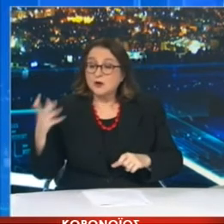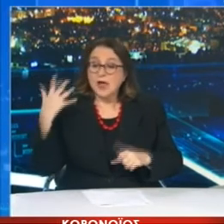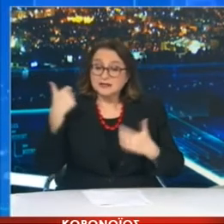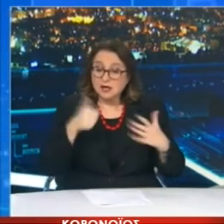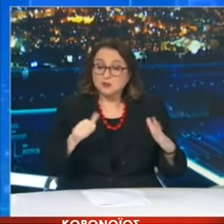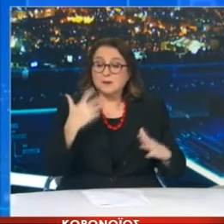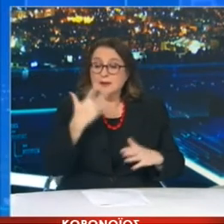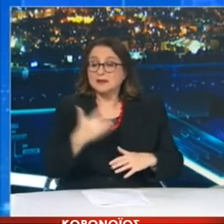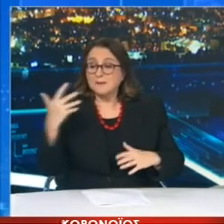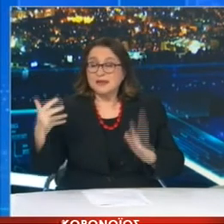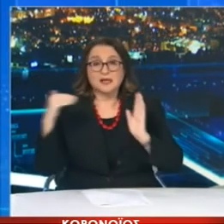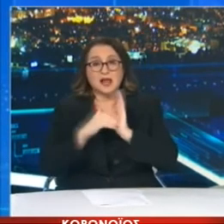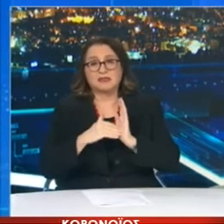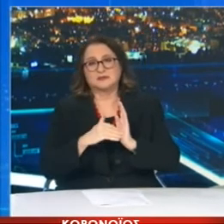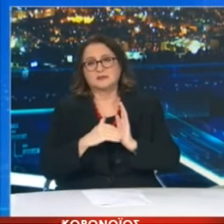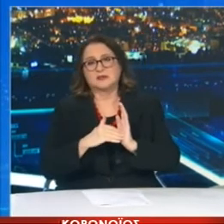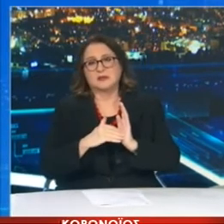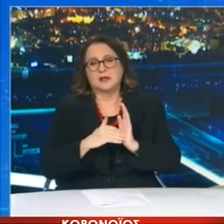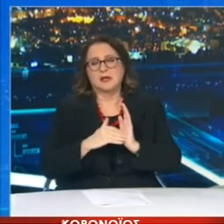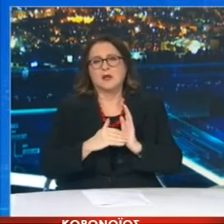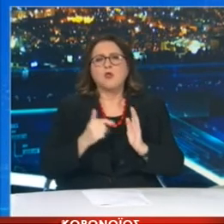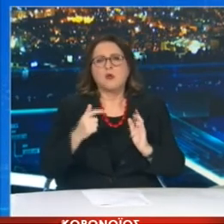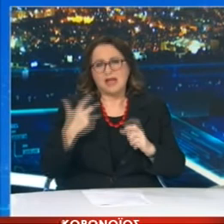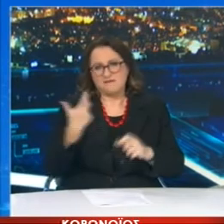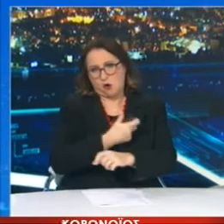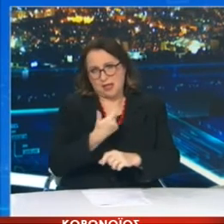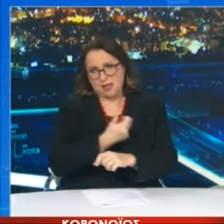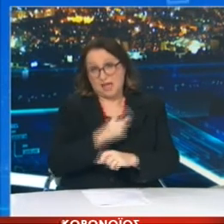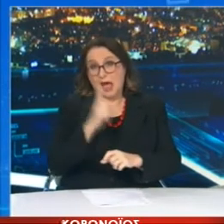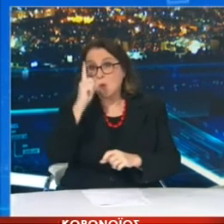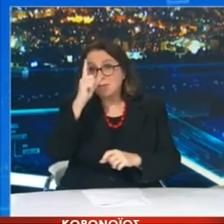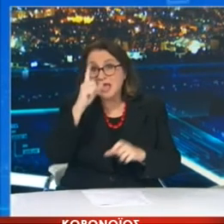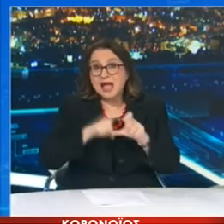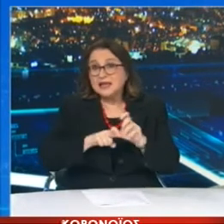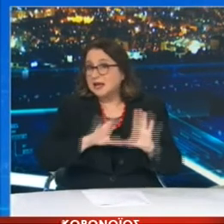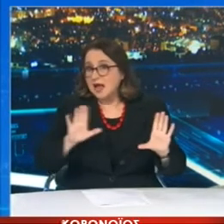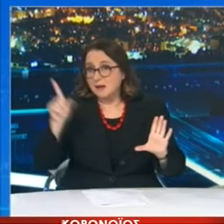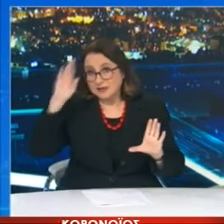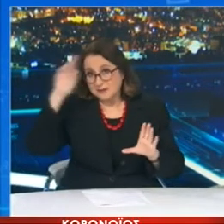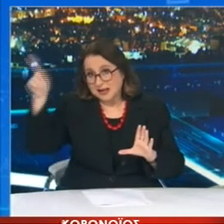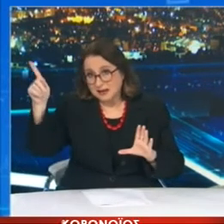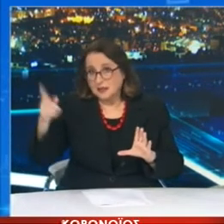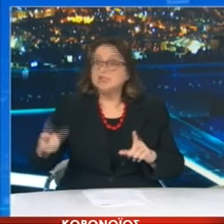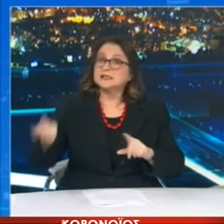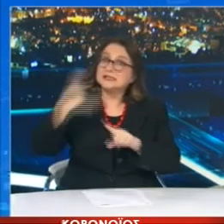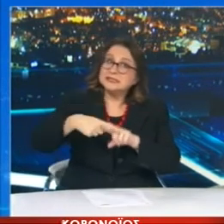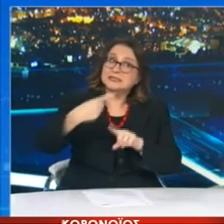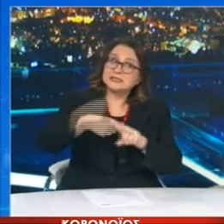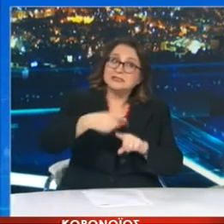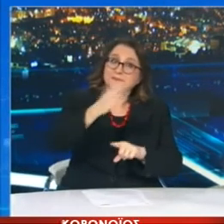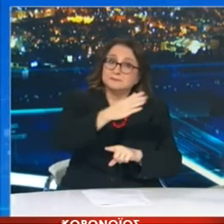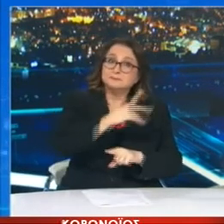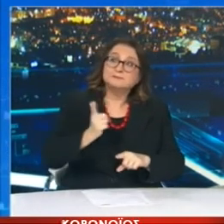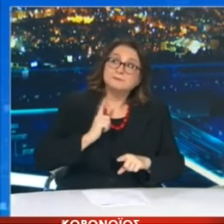1.265.550 δόσεις. Στις δόσεις αυτές αναμένεται να προσθεθούν τον Ιανουάριο, από τη στιγμή που θα λάβουν